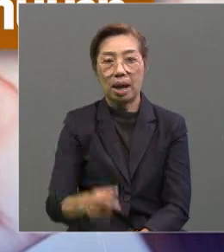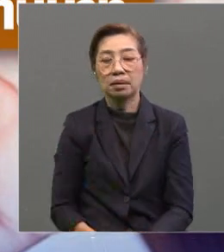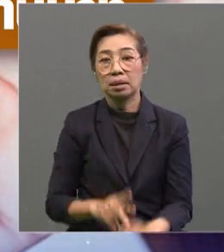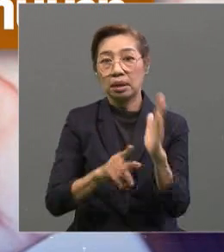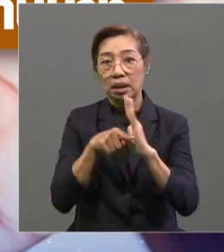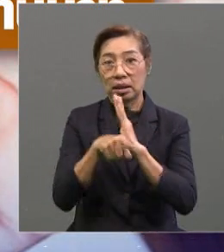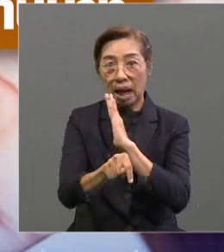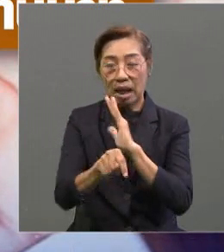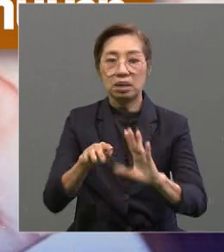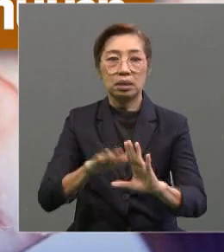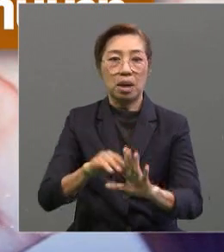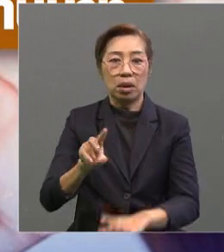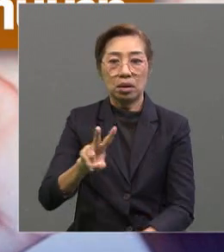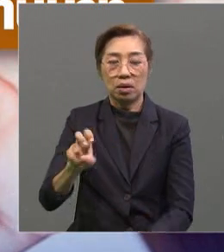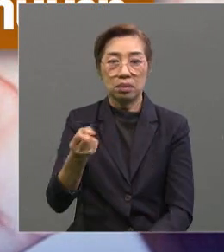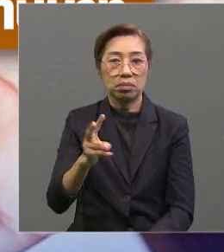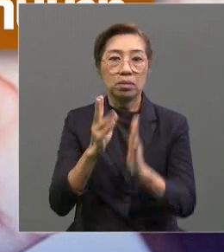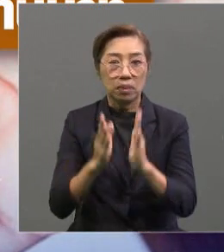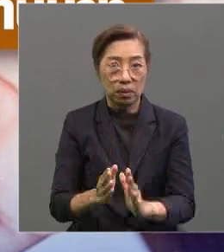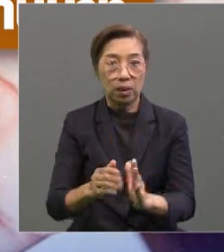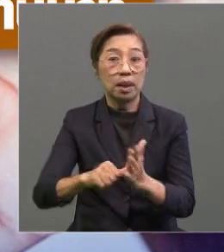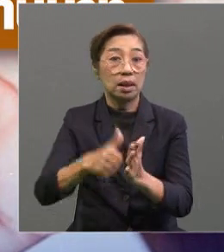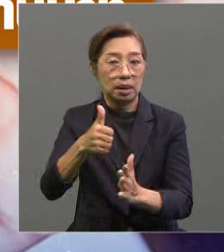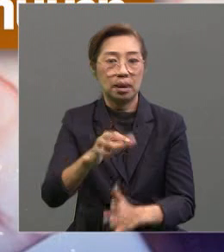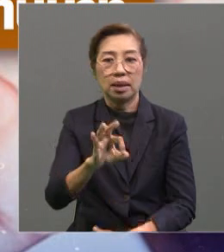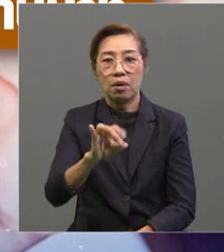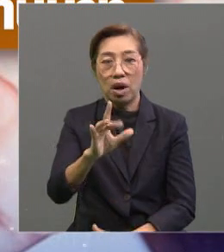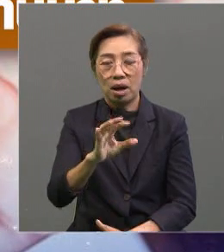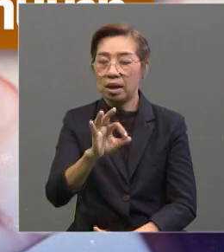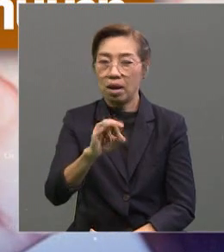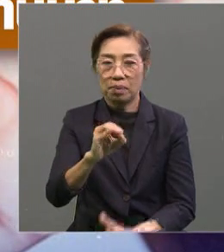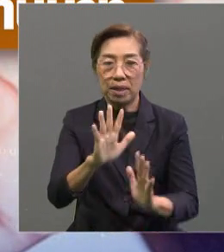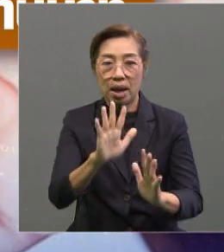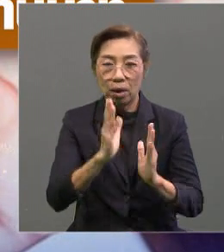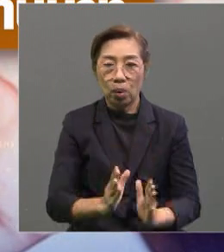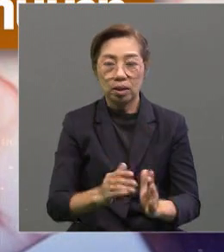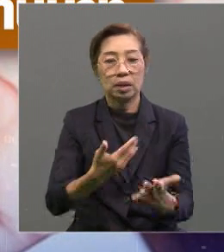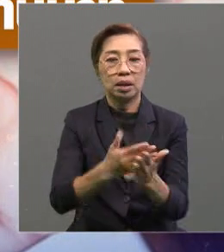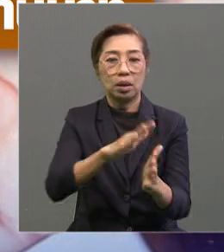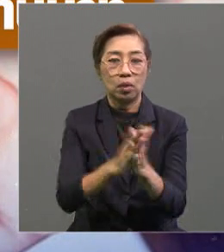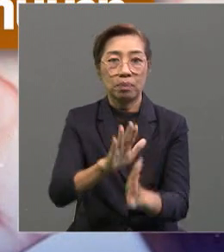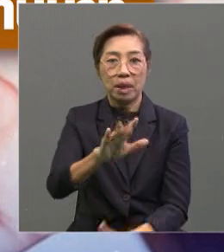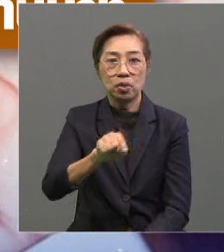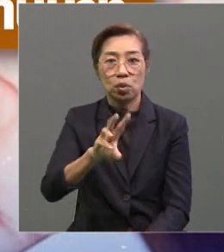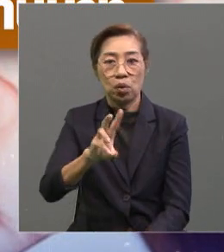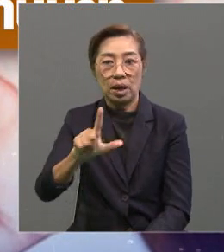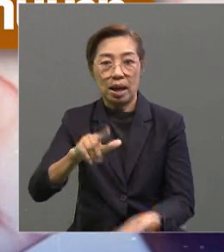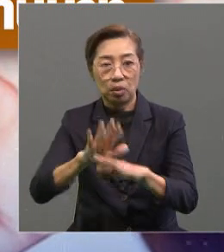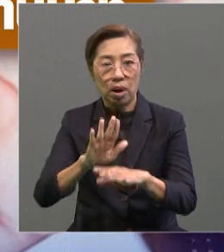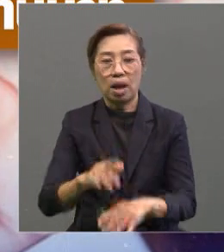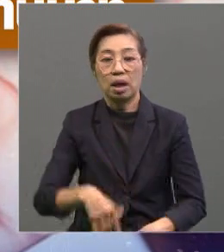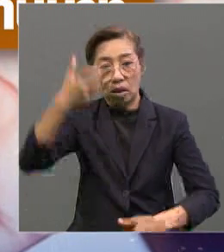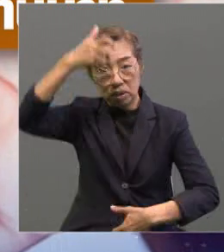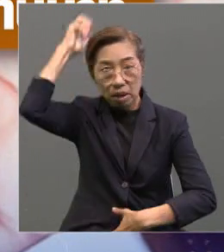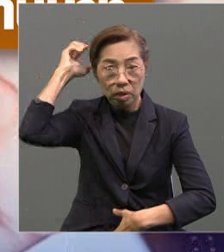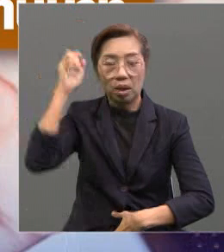ตราชครับลงทะเบียนหนี้นอกระบบ 212คนเจ้าหนี้ 95คนหมู่หนี้ 5, 600,000บาทและสิงห์บุรี่